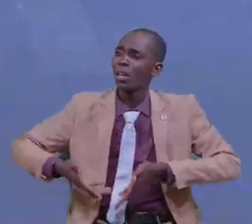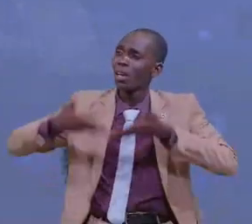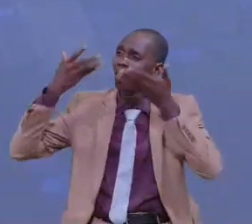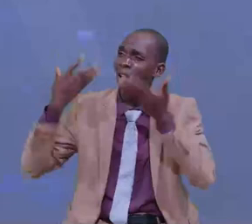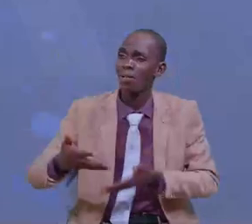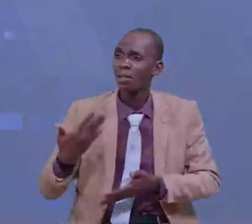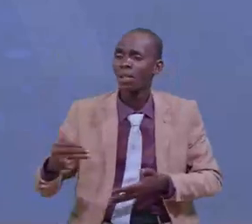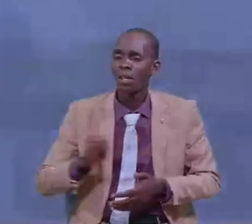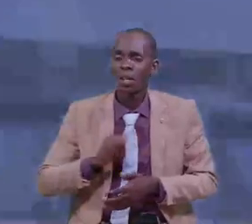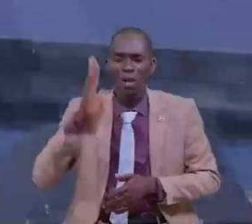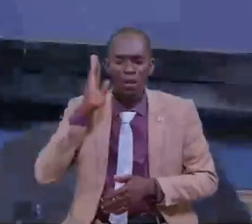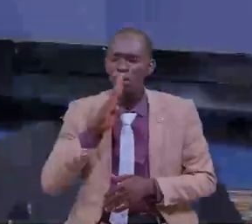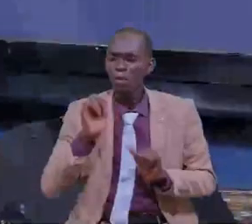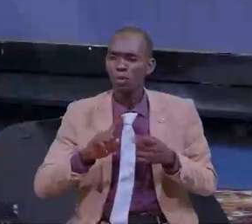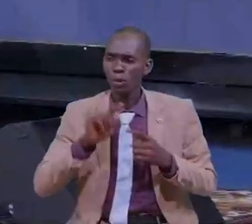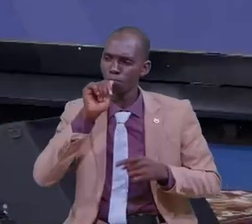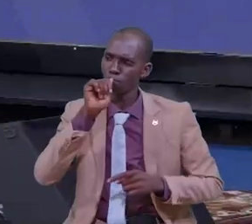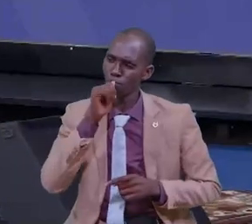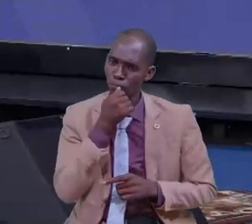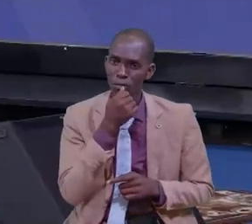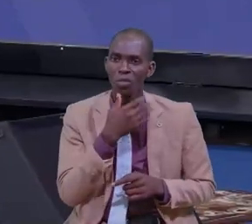pour que ce fardeau, je puisse le porter.